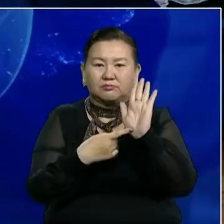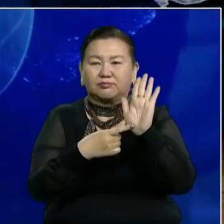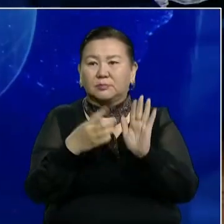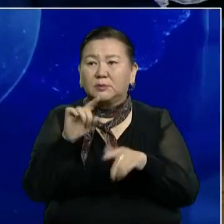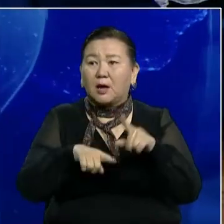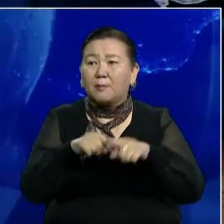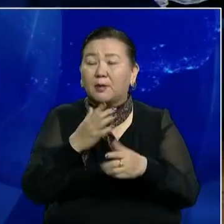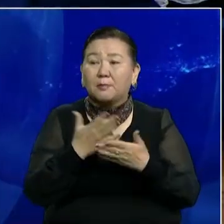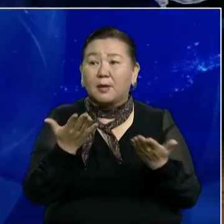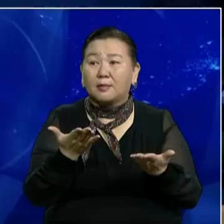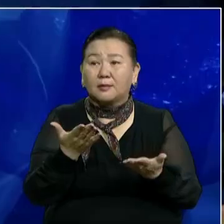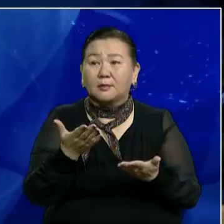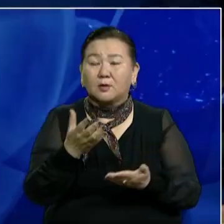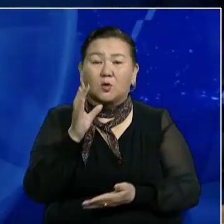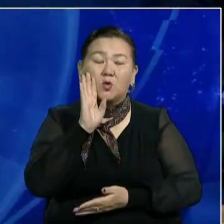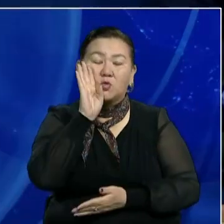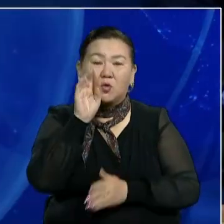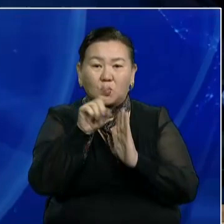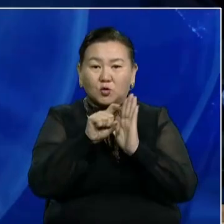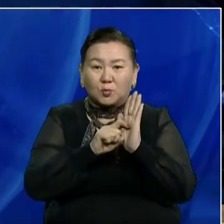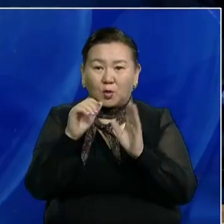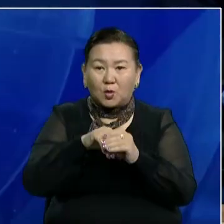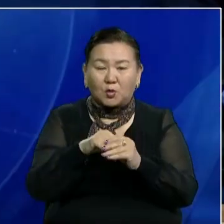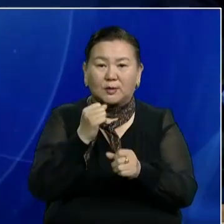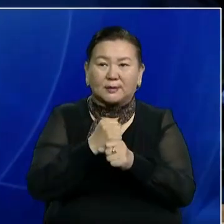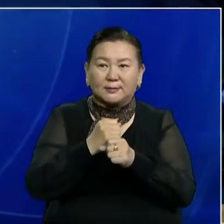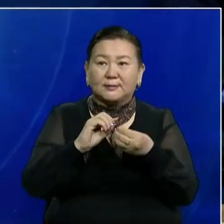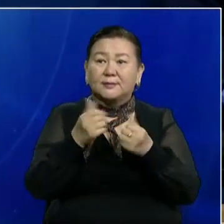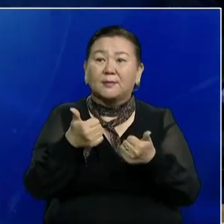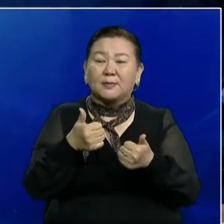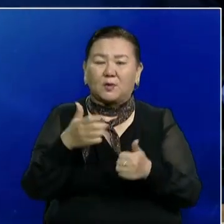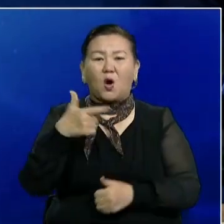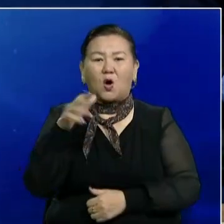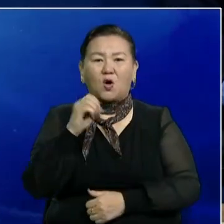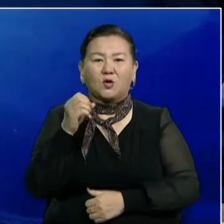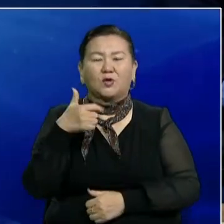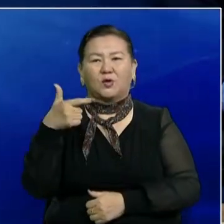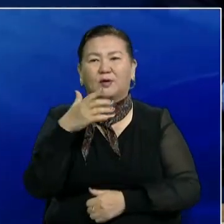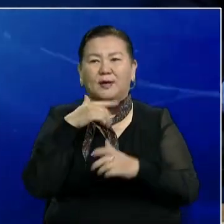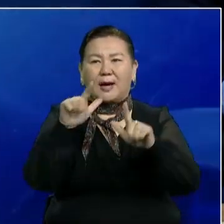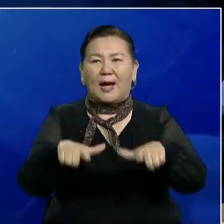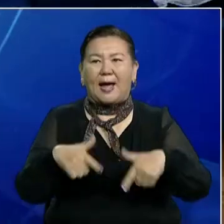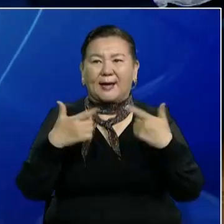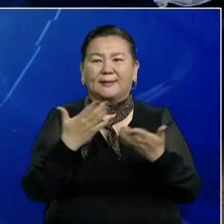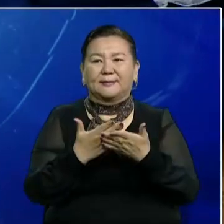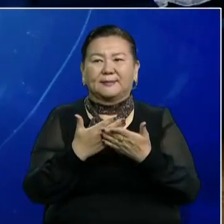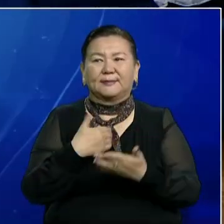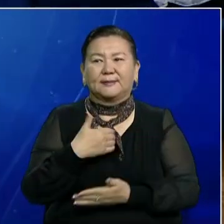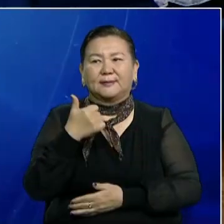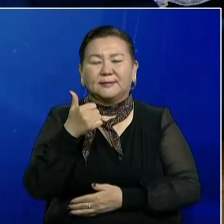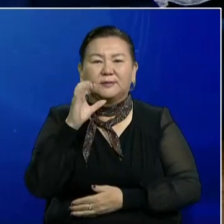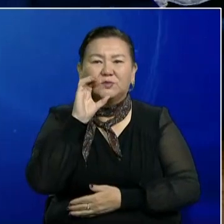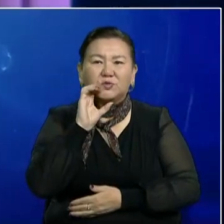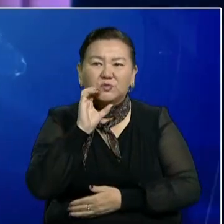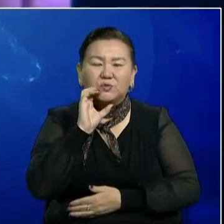вэ? Ямар санагдж байна? Шууд нэвтрүүлгээр дамжуулаад ингээ өөрсдийнхээ хийж байгаа зүйл ингээ танилцуулахад гоё юм. Гайхалтай байна. Гэхдээ надад нэг зүйл сонирхолтой санагдлаа. Юу вэ гэхээр